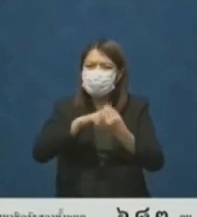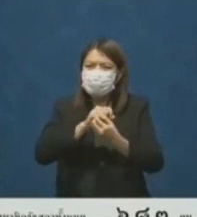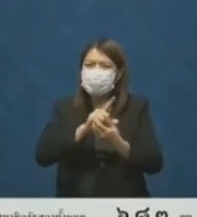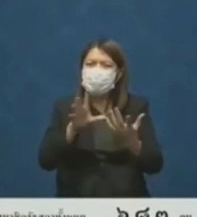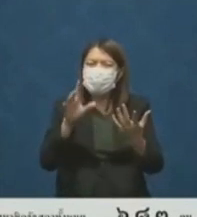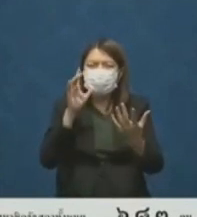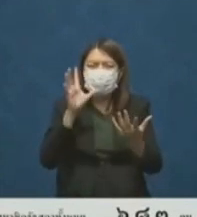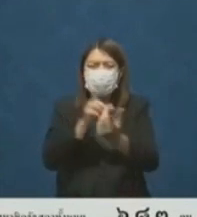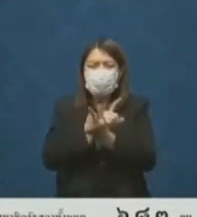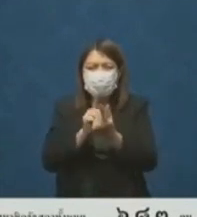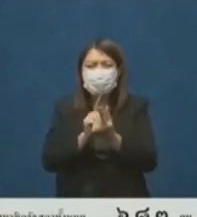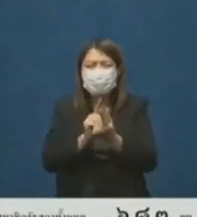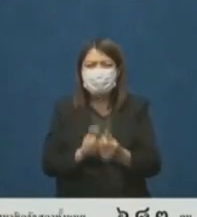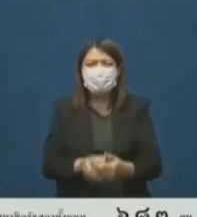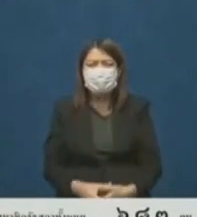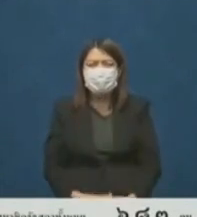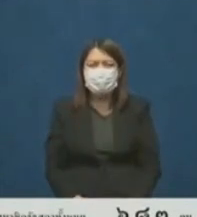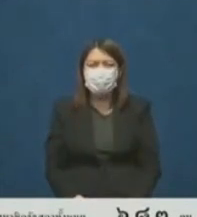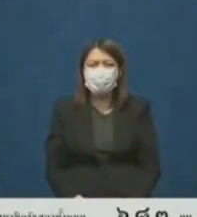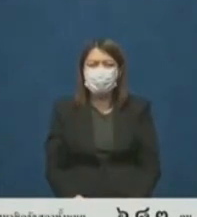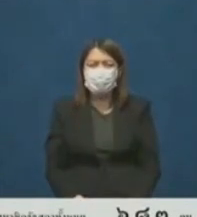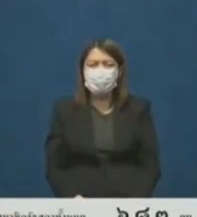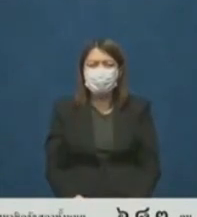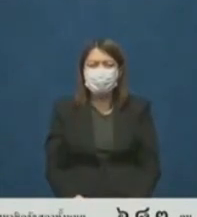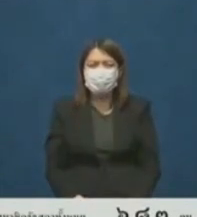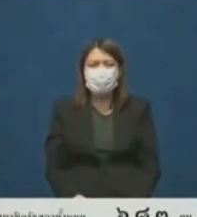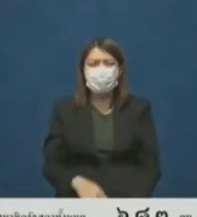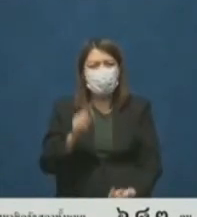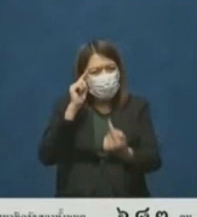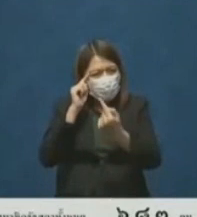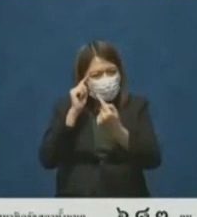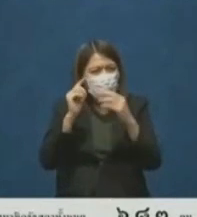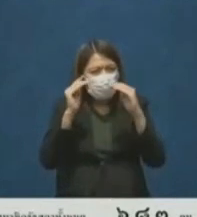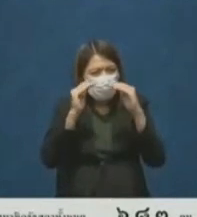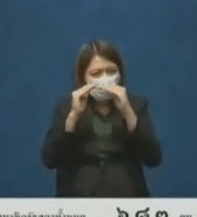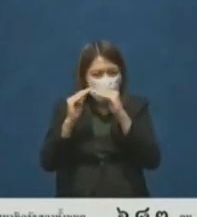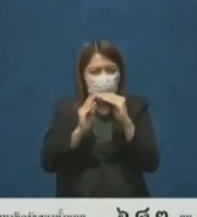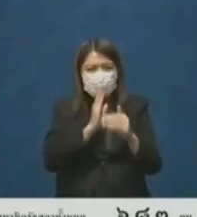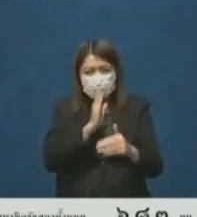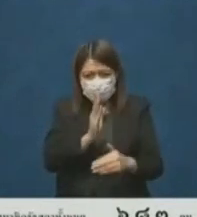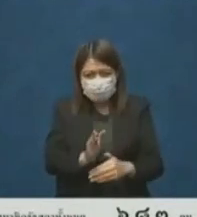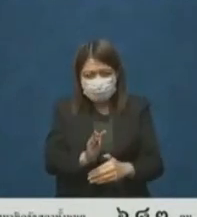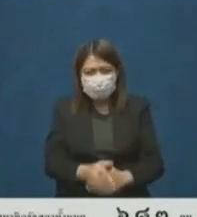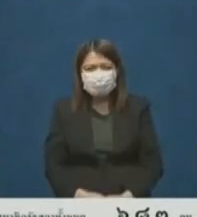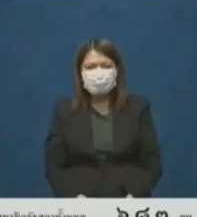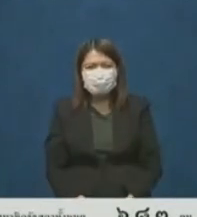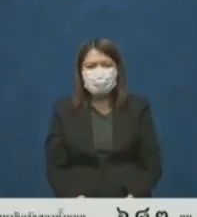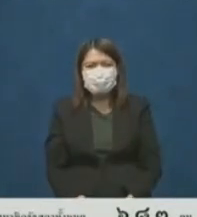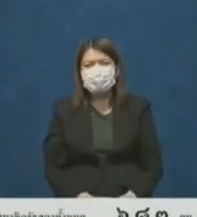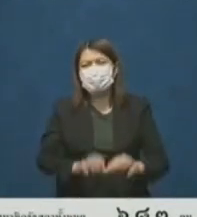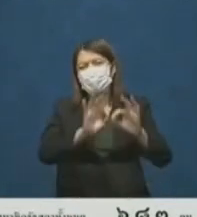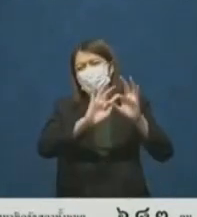คมเป้าหมายแบบนั้นจริงๆผมเข้าใจได้ที่พึงประสงค์เท่าเทียมและเป็นธรรม